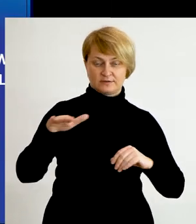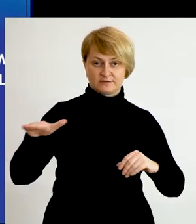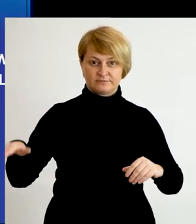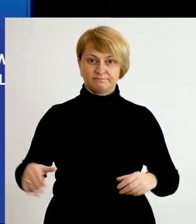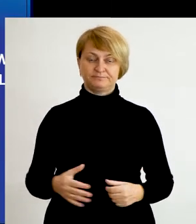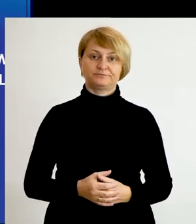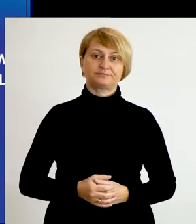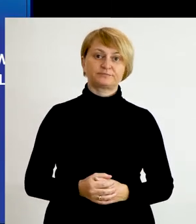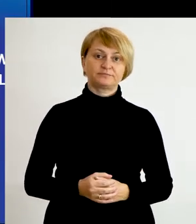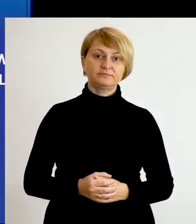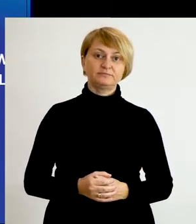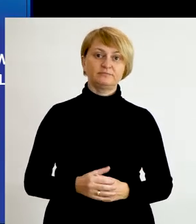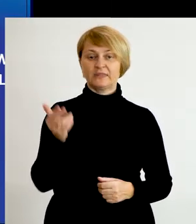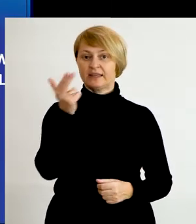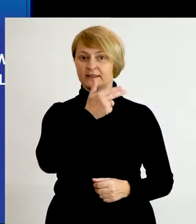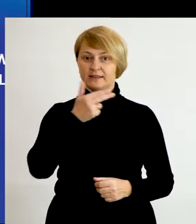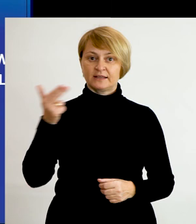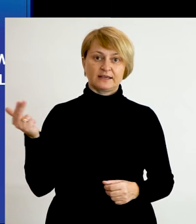dzieci.